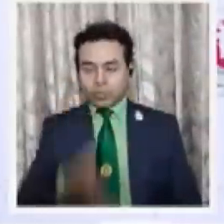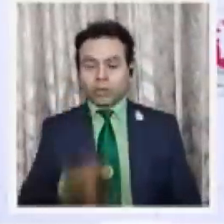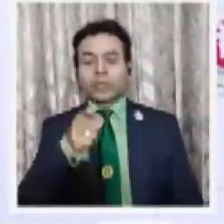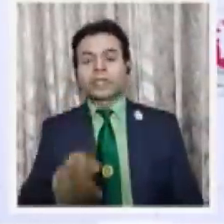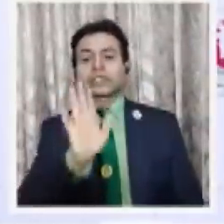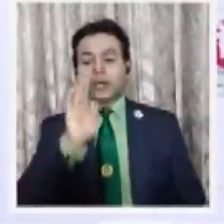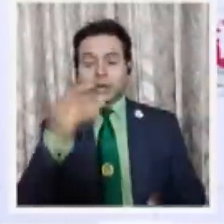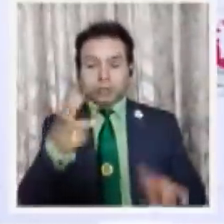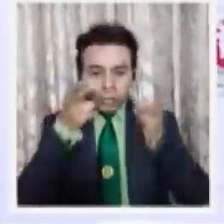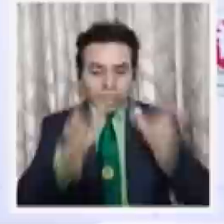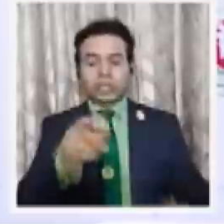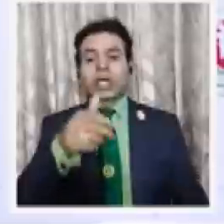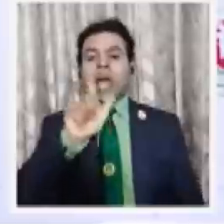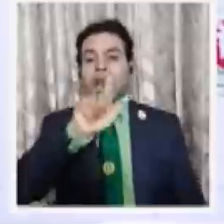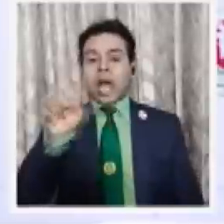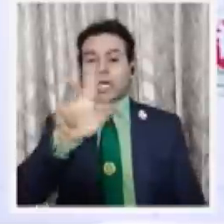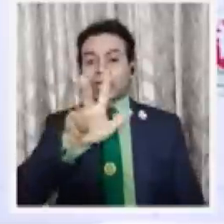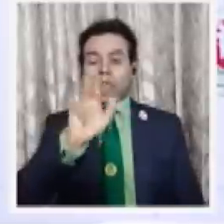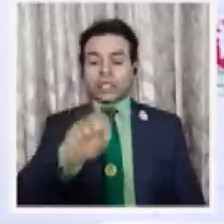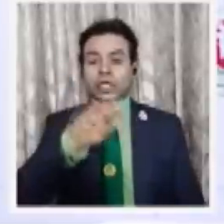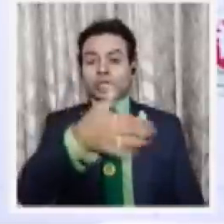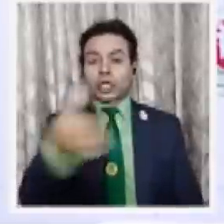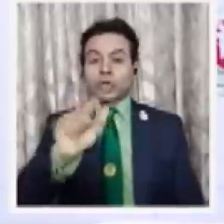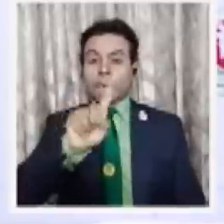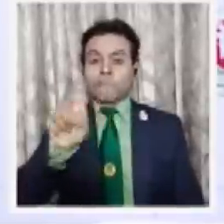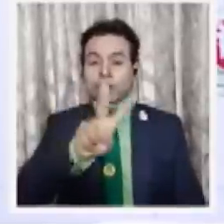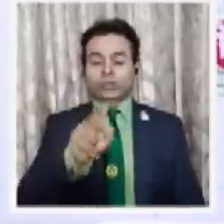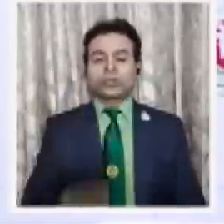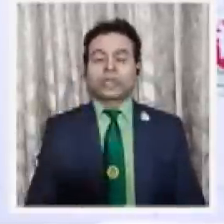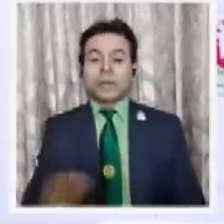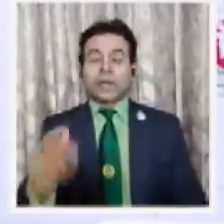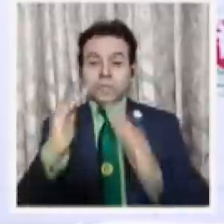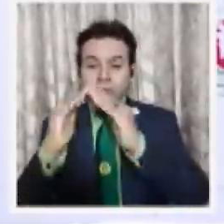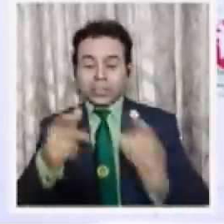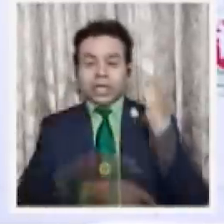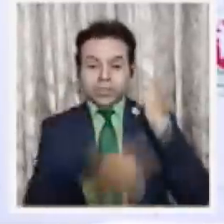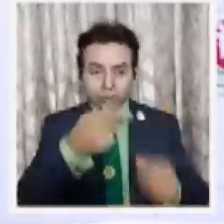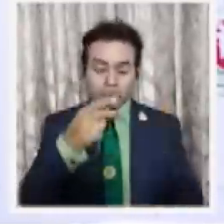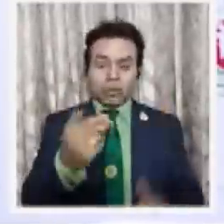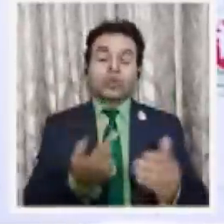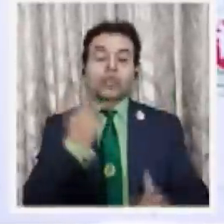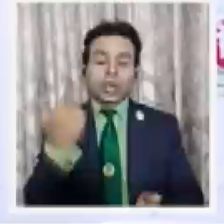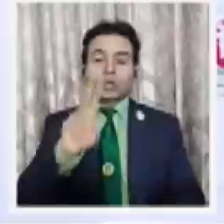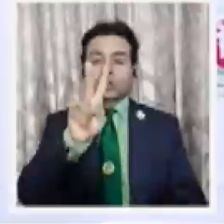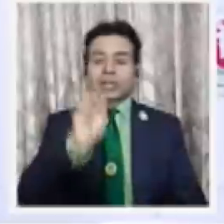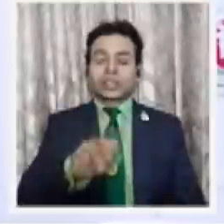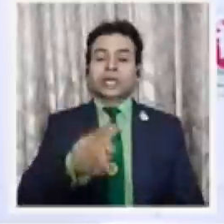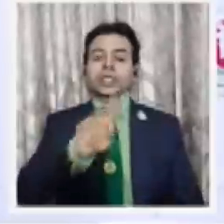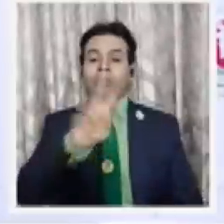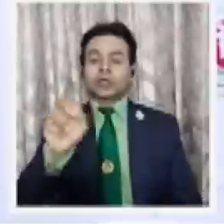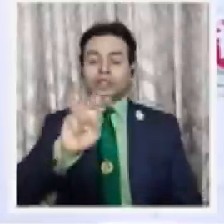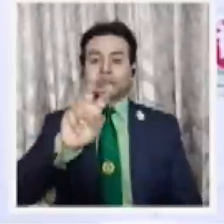42,970 জন এবং এ পর্যন্ত আইসোলেশন থেকে ছাড় পেয়েছে 24,358 জন। বর্তমান আইসোলেশনে আছেন